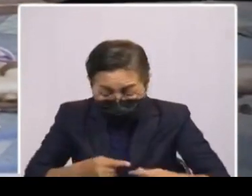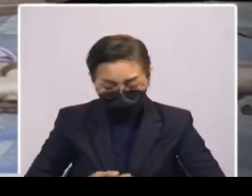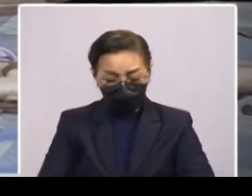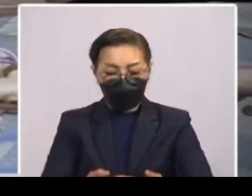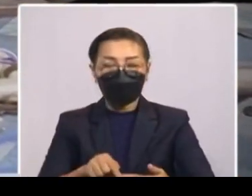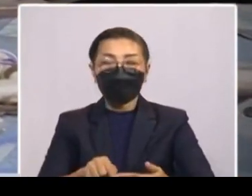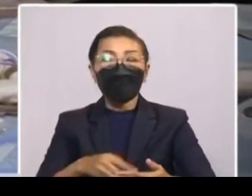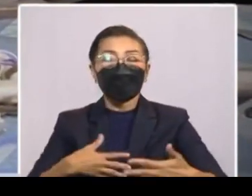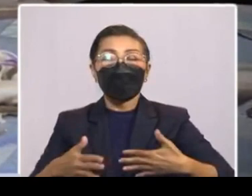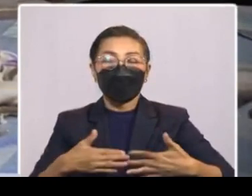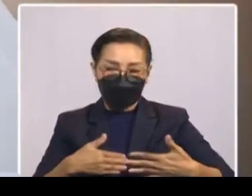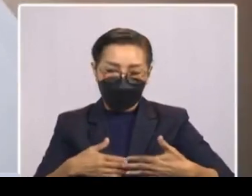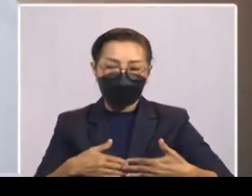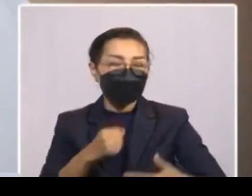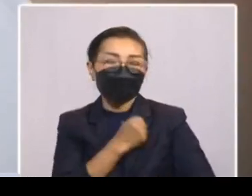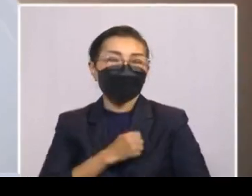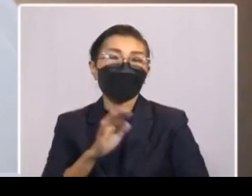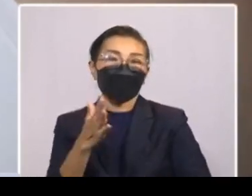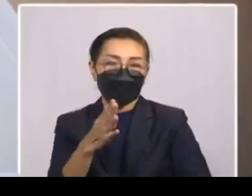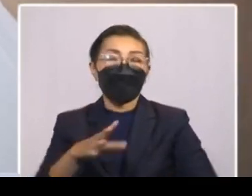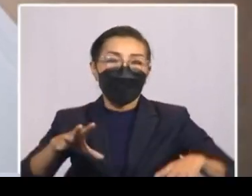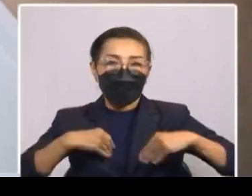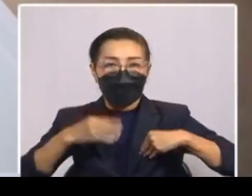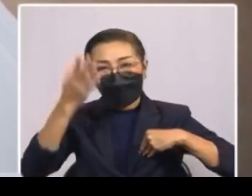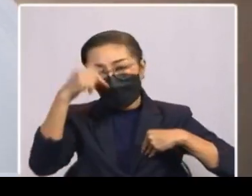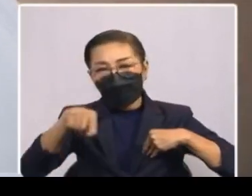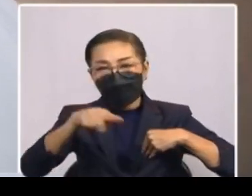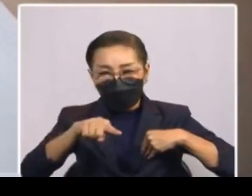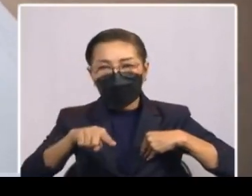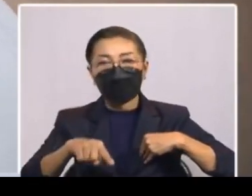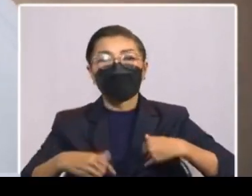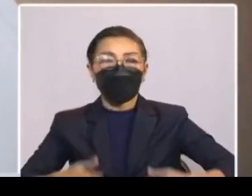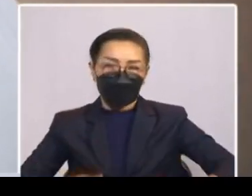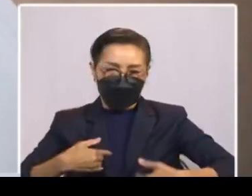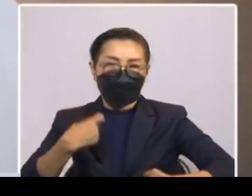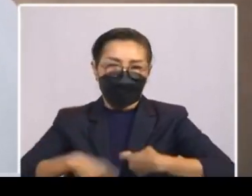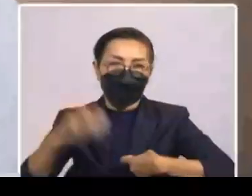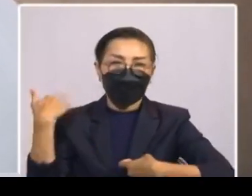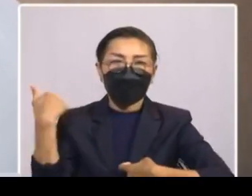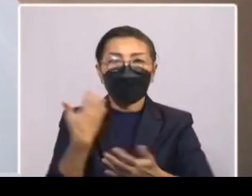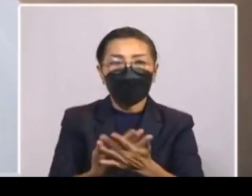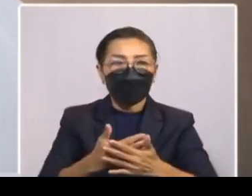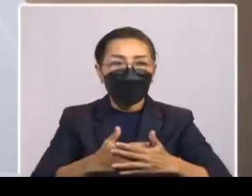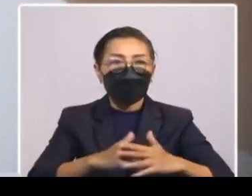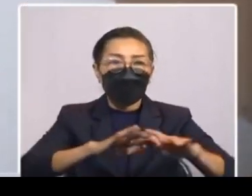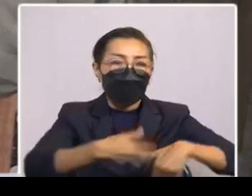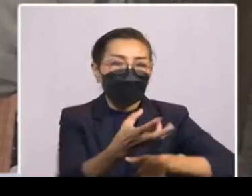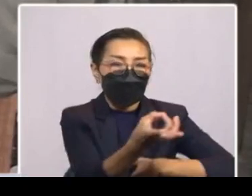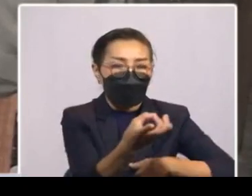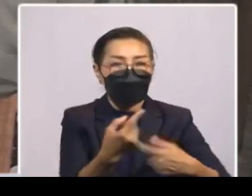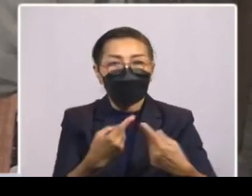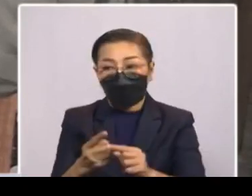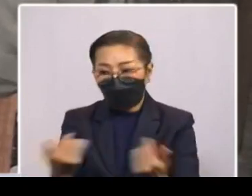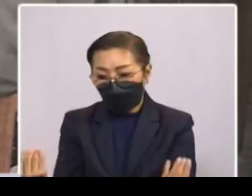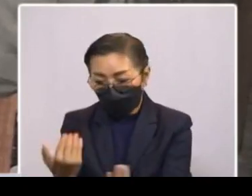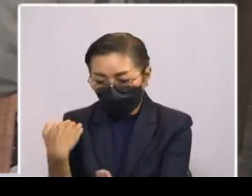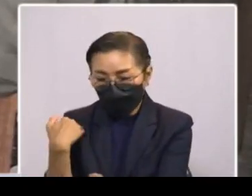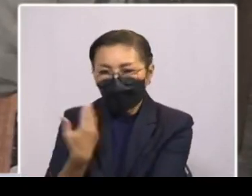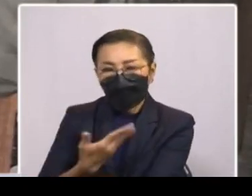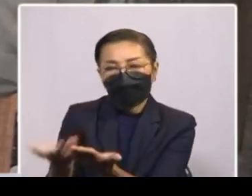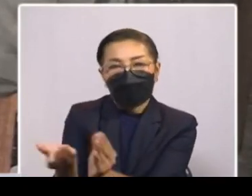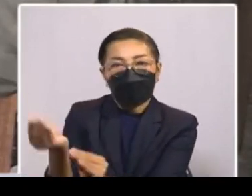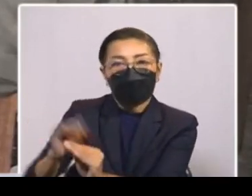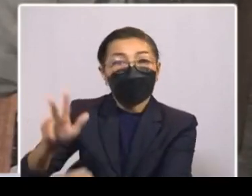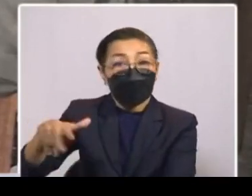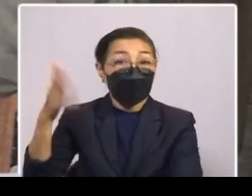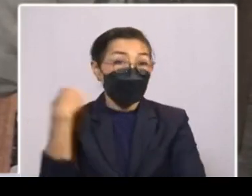ใจแต่ยอมรับใช้ชีวิตลำบากเพราะรายได้ไม่มากตั้งแต่มีลูกรายจ่ายเพิ่มขึ้นเดือนละ 3,000 บาทจากเดิ